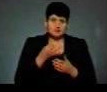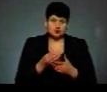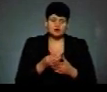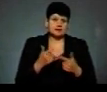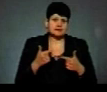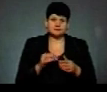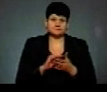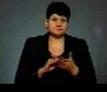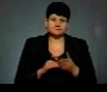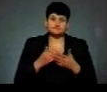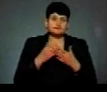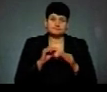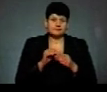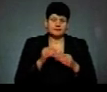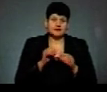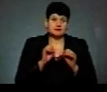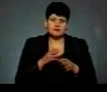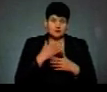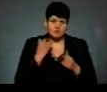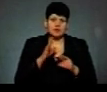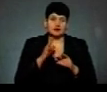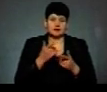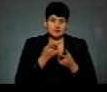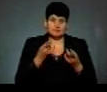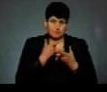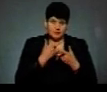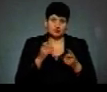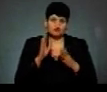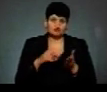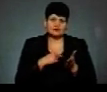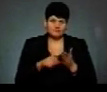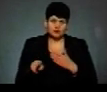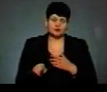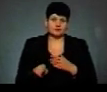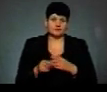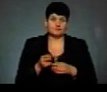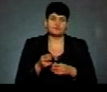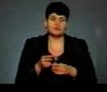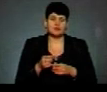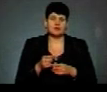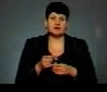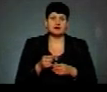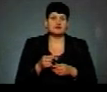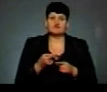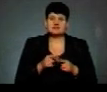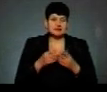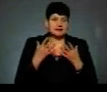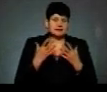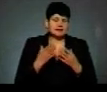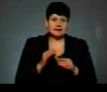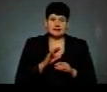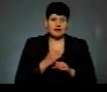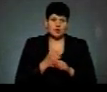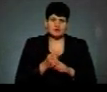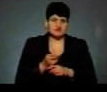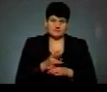складений. Потрібно попередити, що буде відрахування, якщо це вже останній шанс. Хоча, звісно, відрахування відбувається безпосередньо в цей день. Ми про це тільки